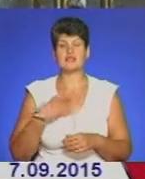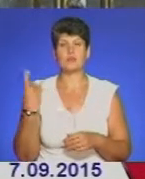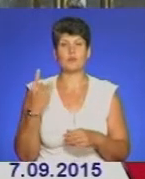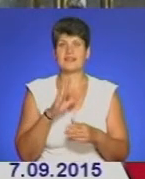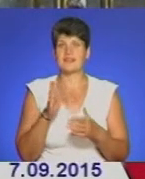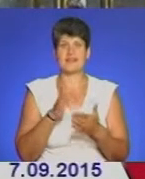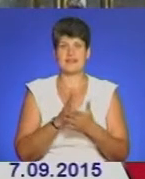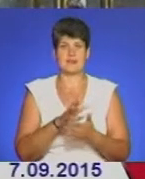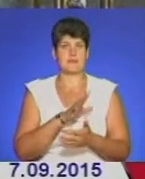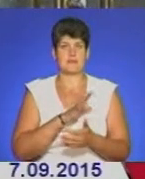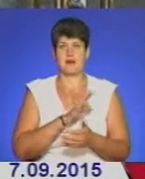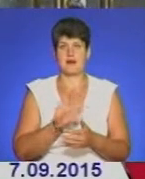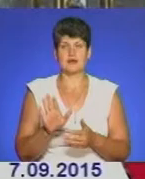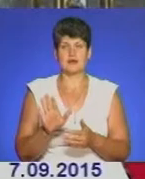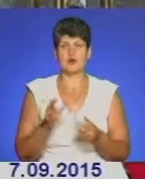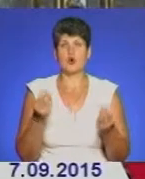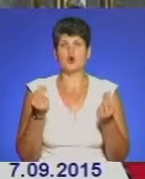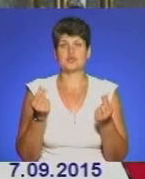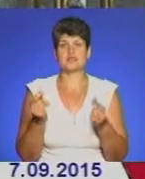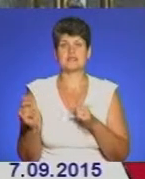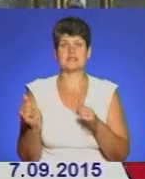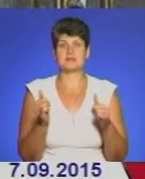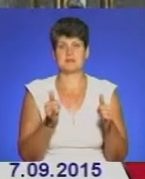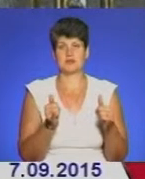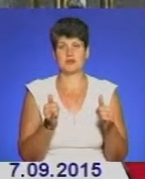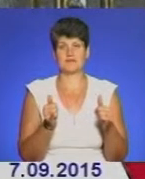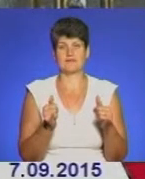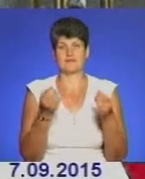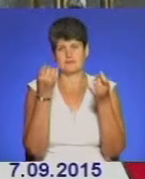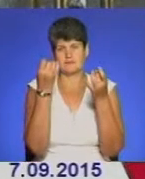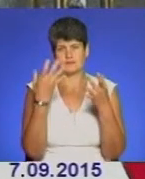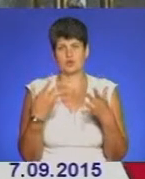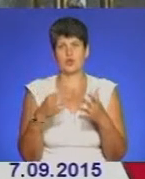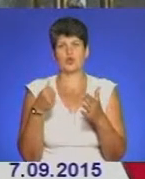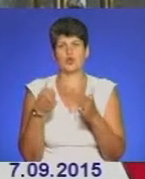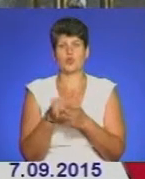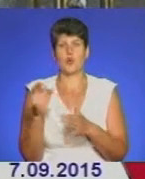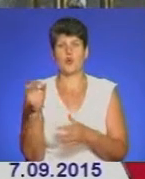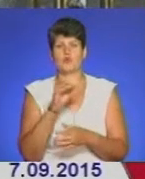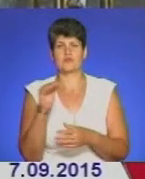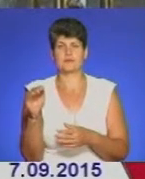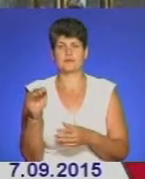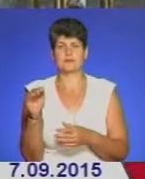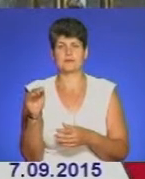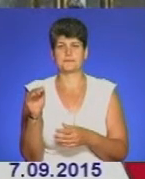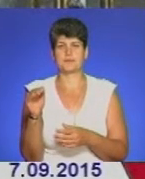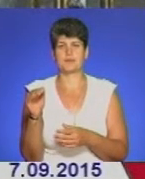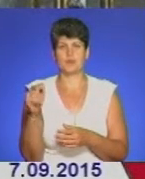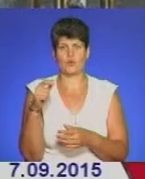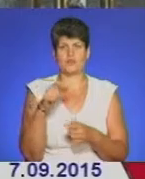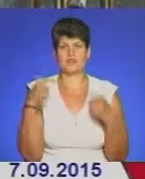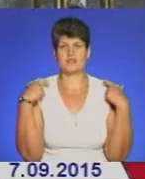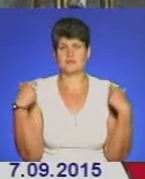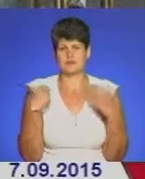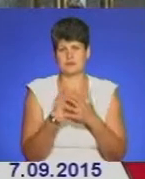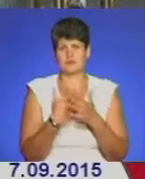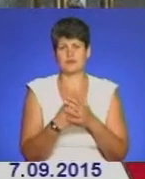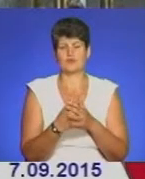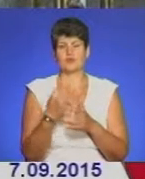багата. Грошове забезпечення, якщо взяти від рядового до офіцера, це так взяти, в принципі, від 3 тисяч приблизно